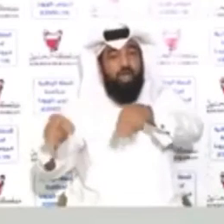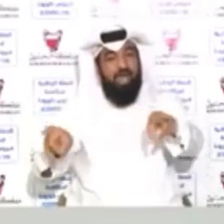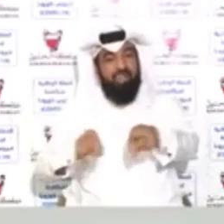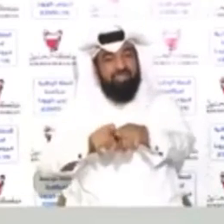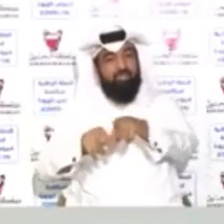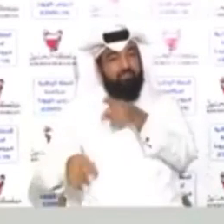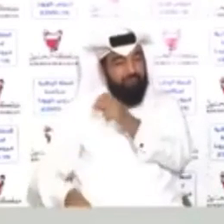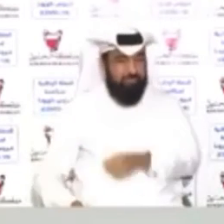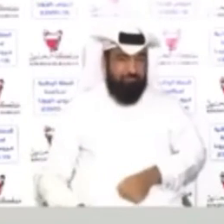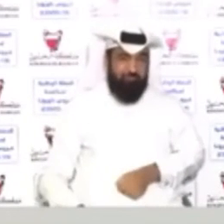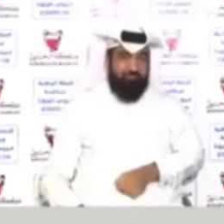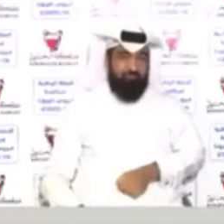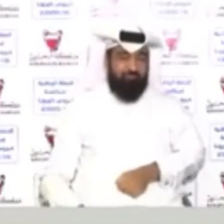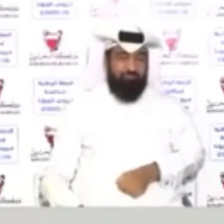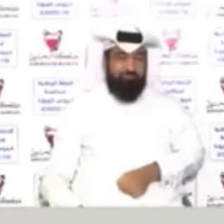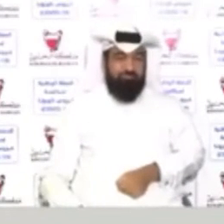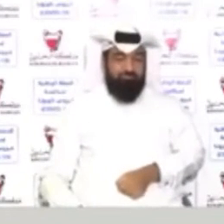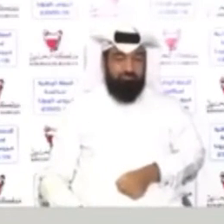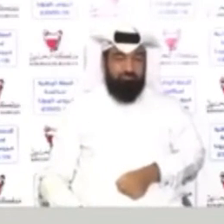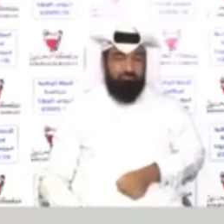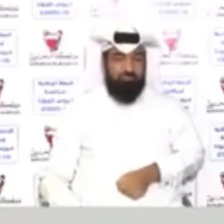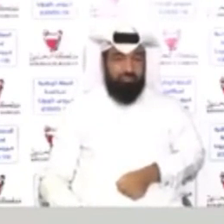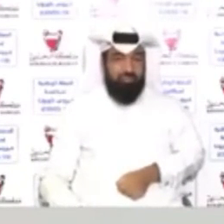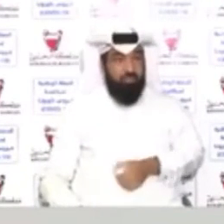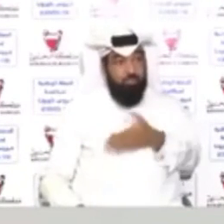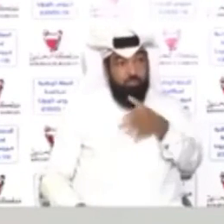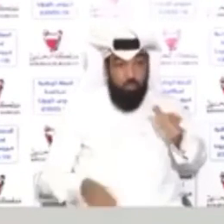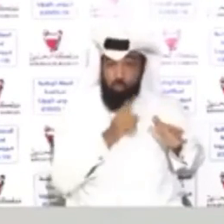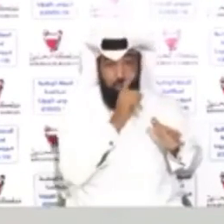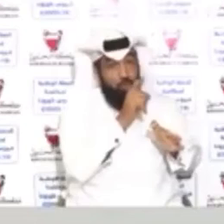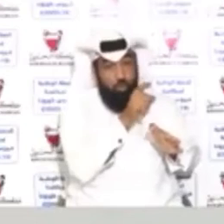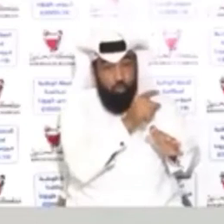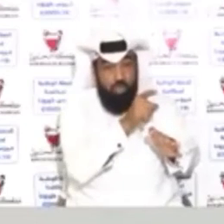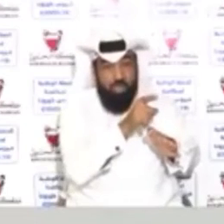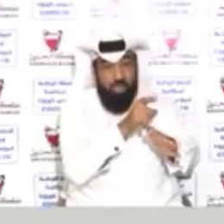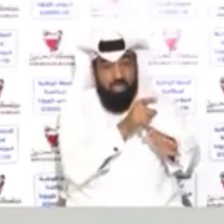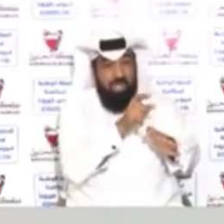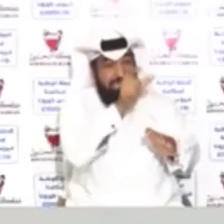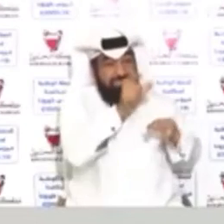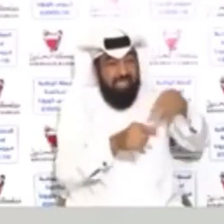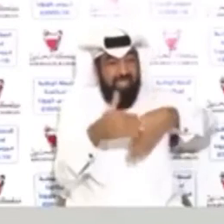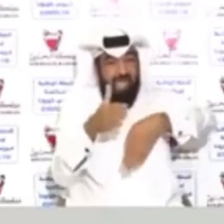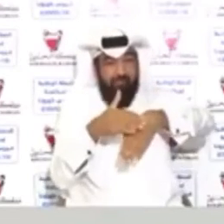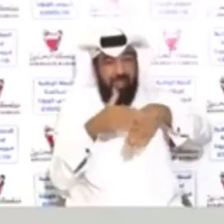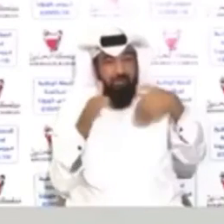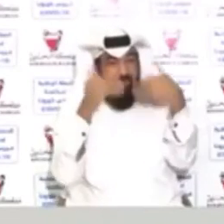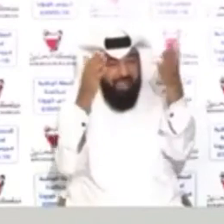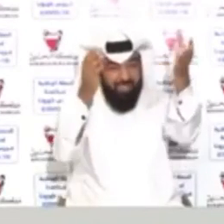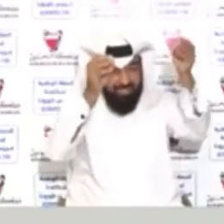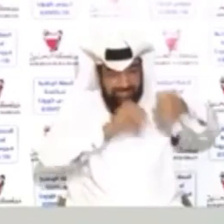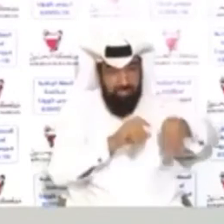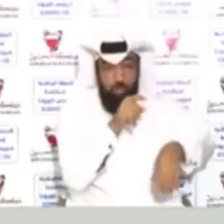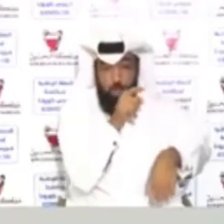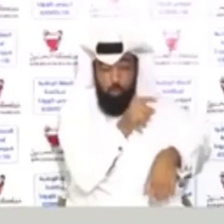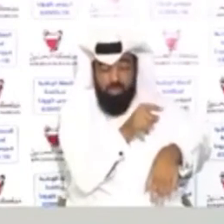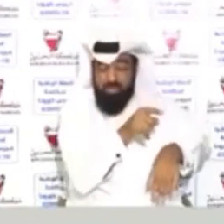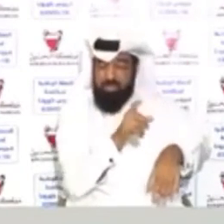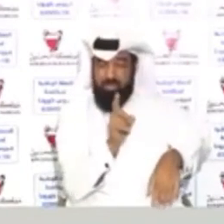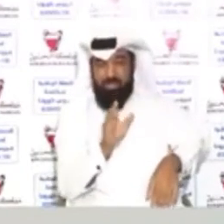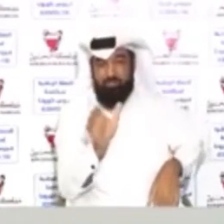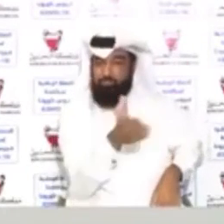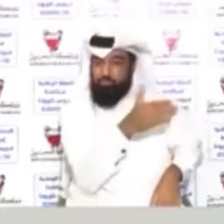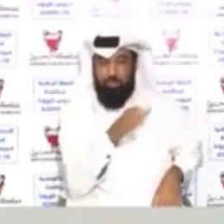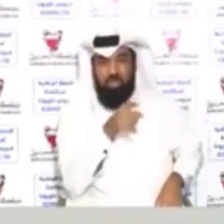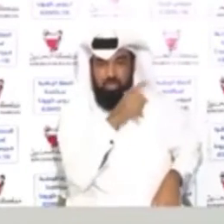يعني الرقابة على المخالطين من قبل العمالة الوافدة يكون الى حد ما اسهل، وهما اوريدي يعني خلينا نقول في